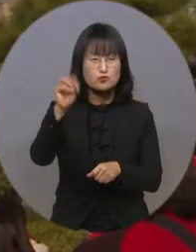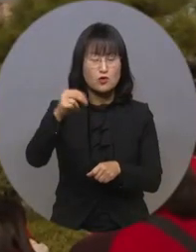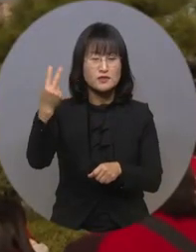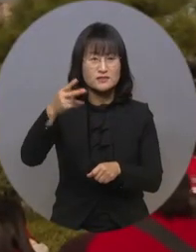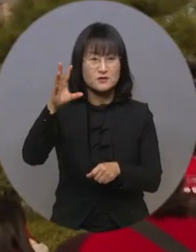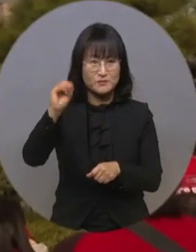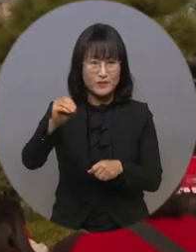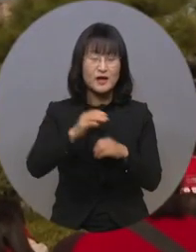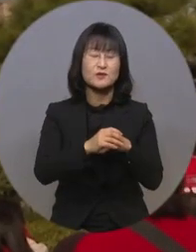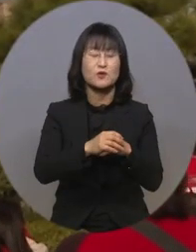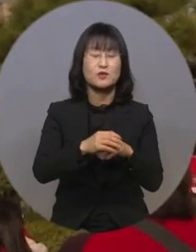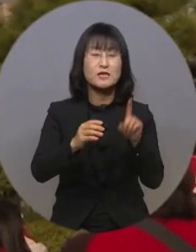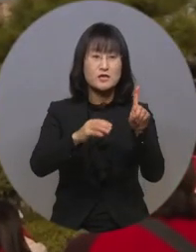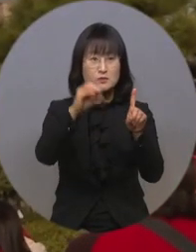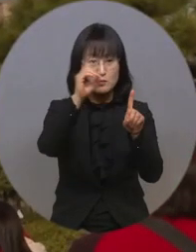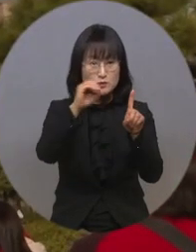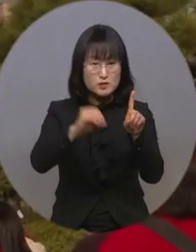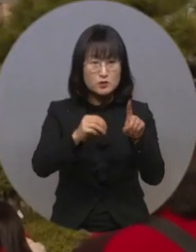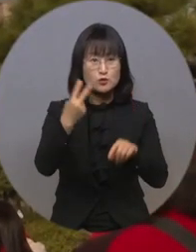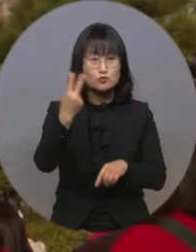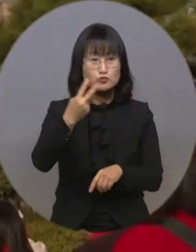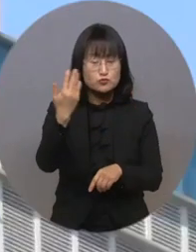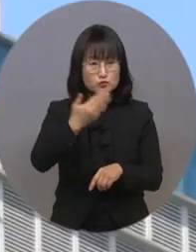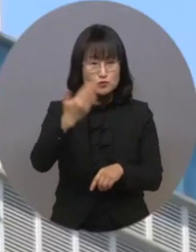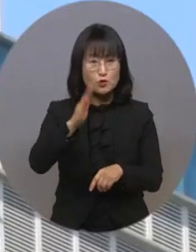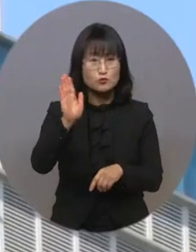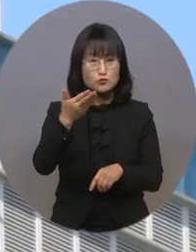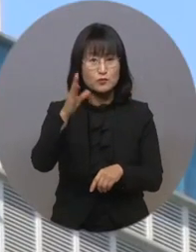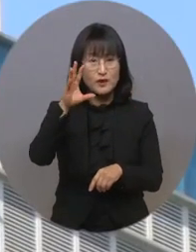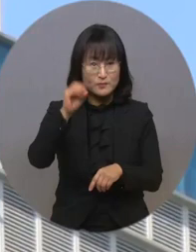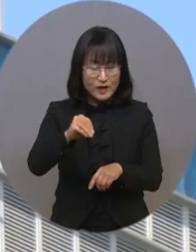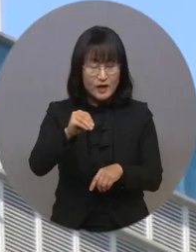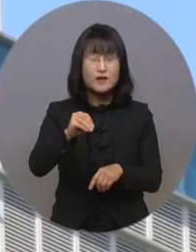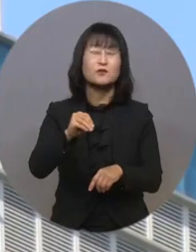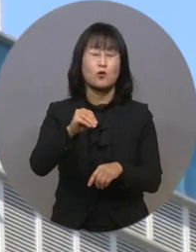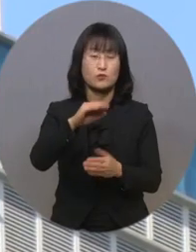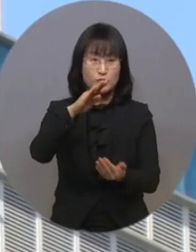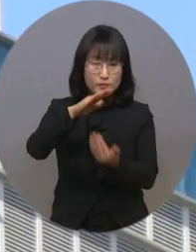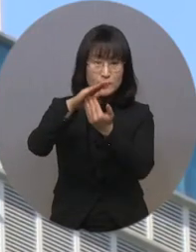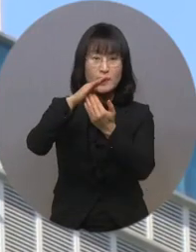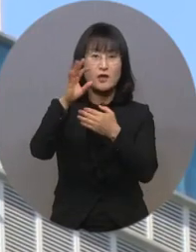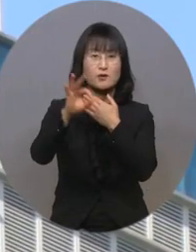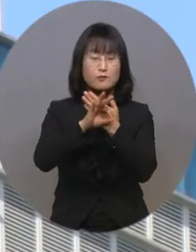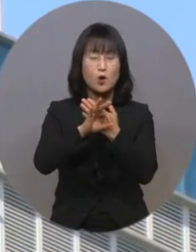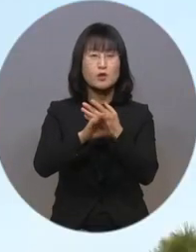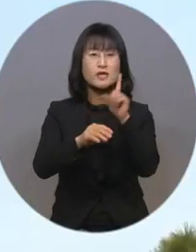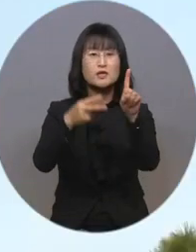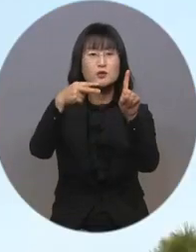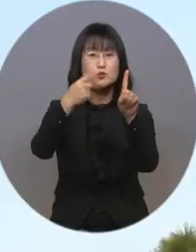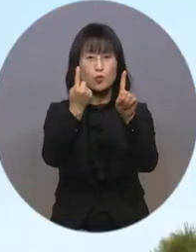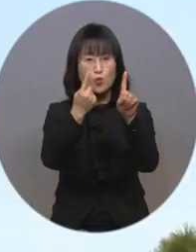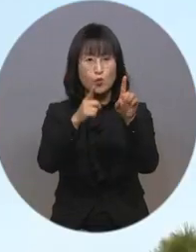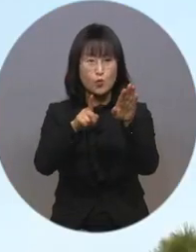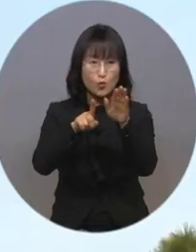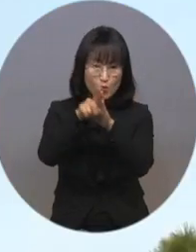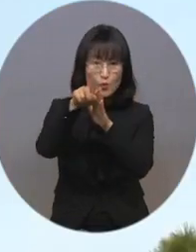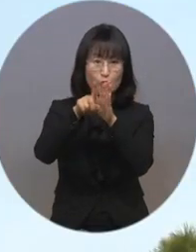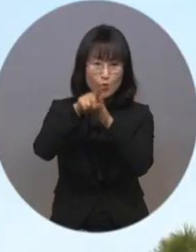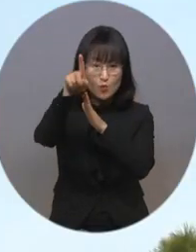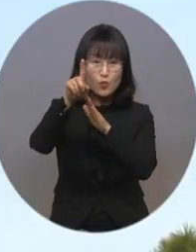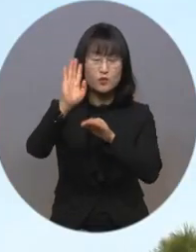목표액의 1%에 해당하는 9,900만 원의 성금이 모일 때마다 온도가 1도씩 올라가며 100도로